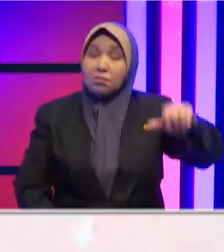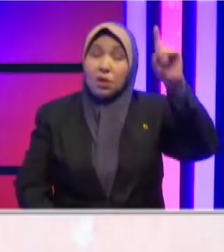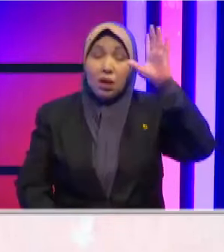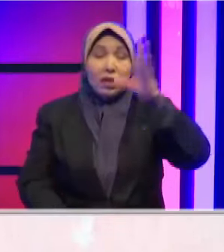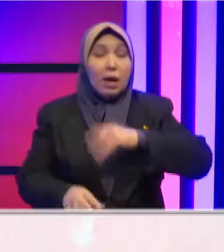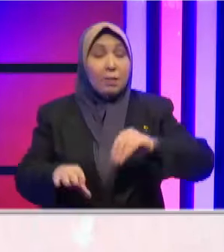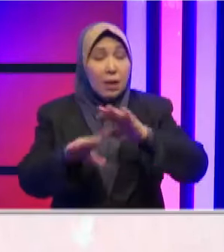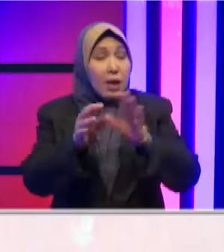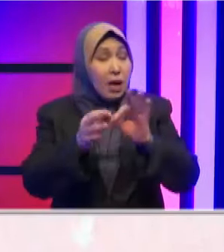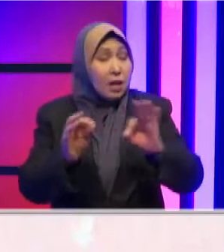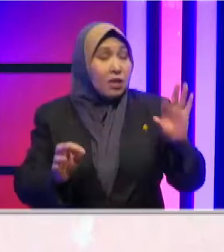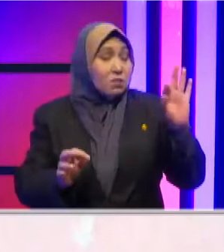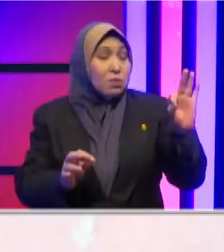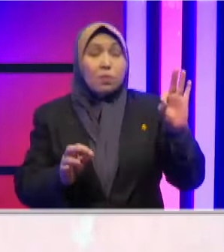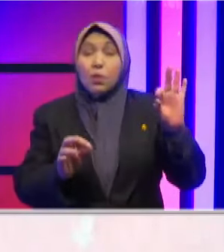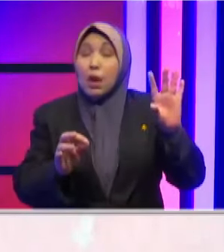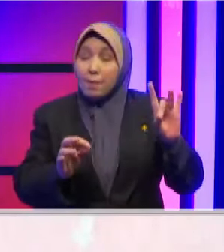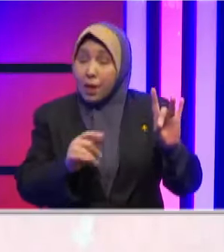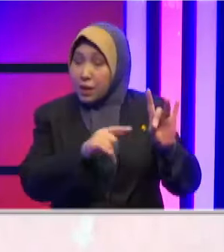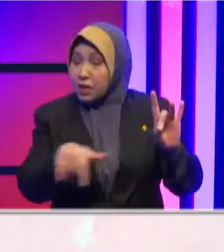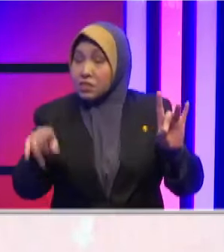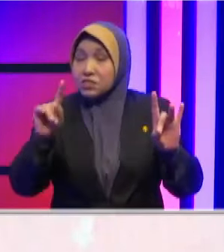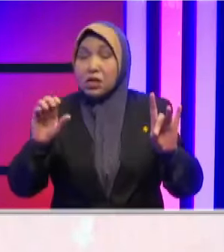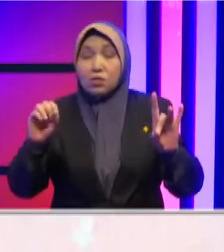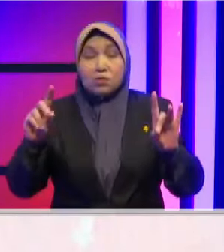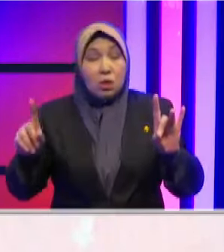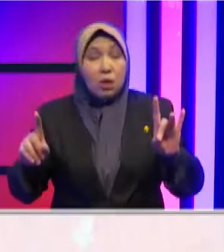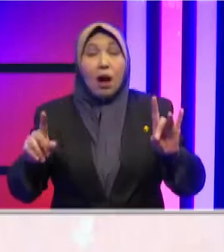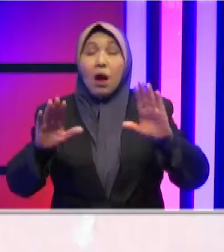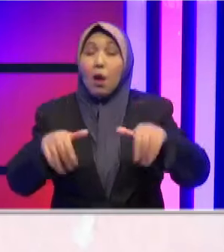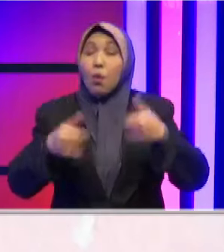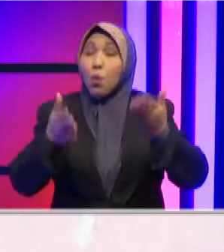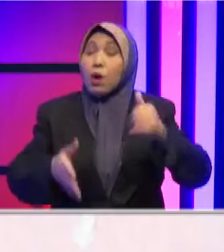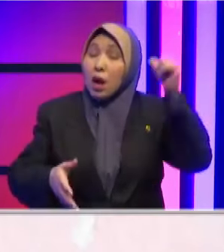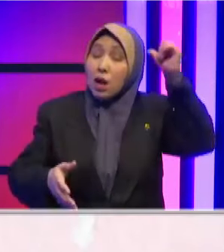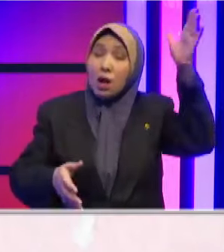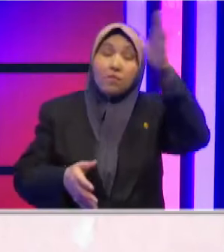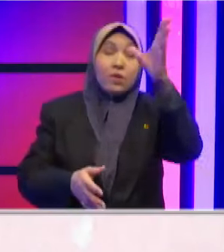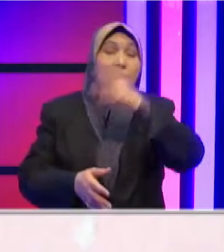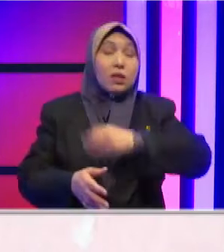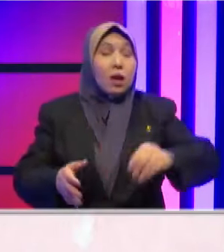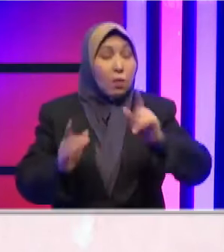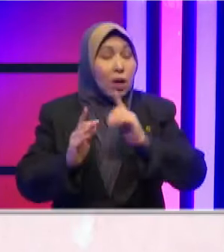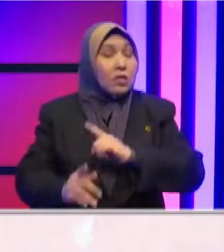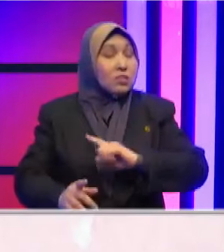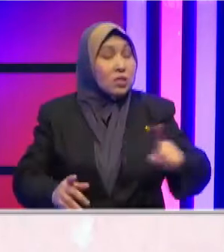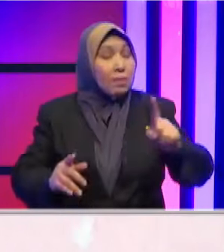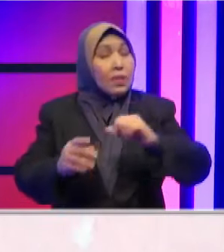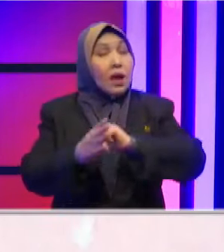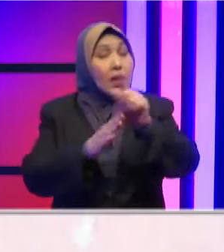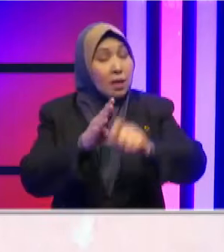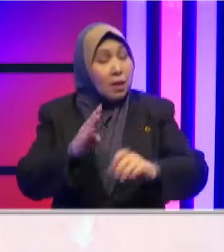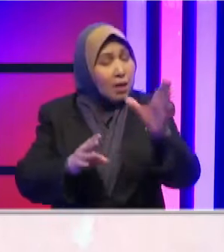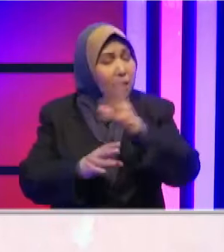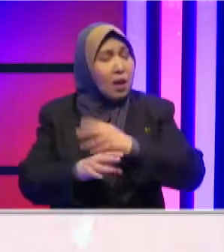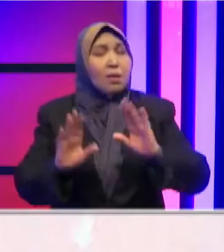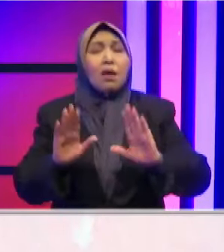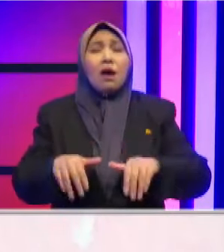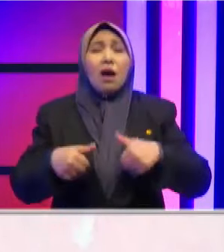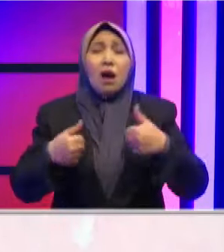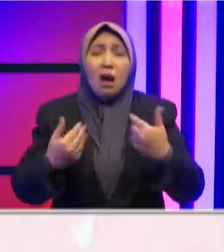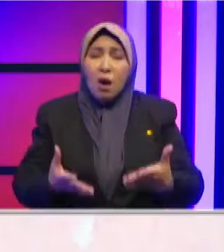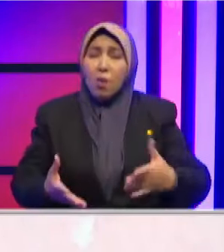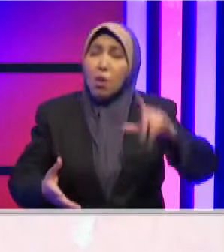98 sampai ayat 101 keadaan orang-orang kafir dan mukmin di akhirat serta kondisi